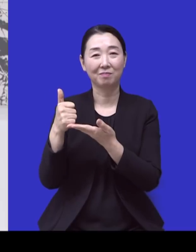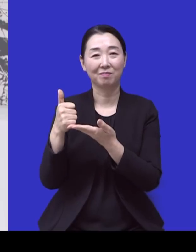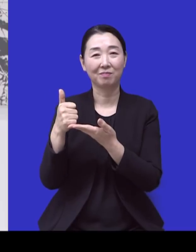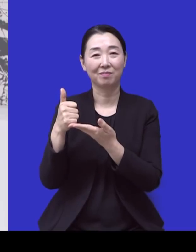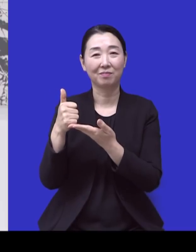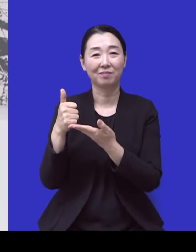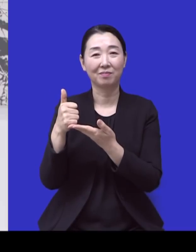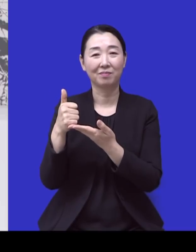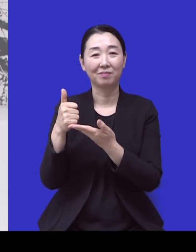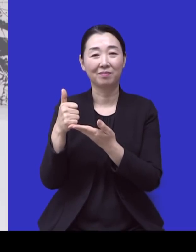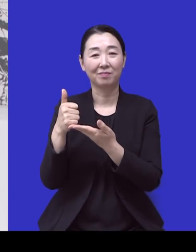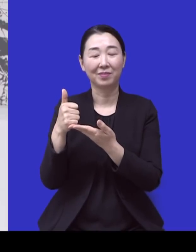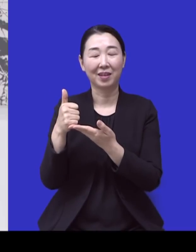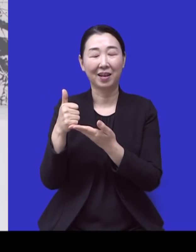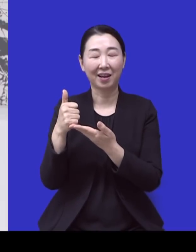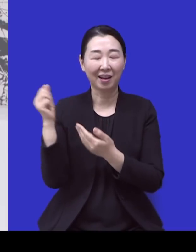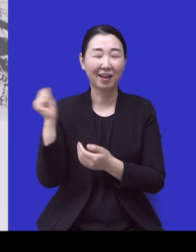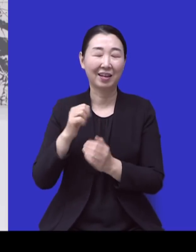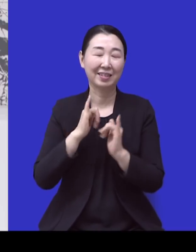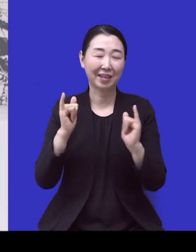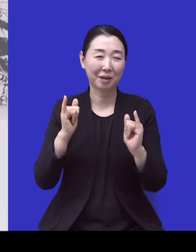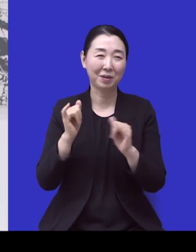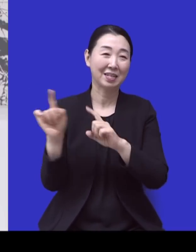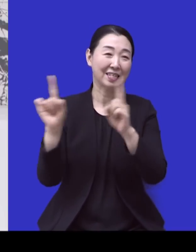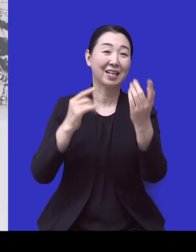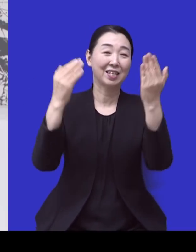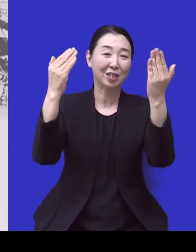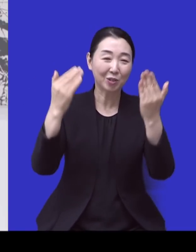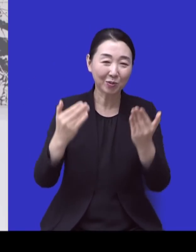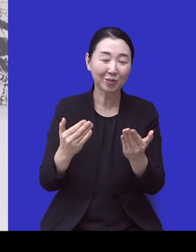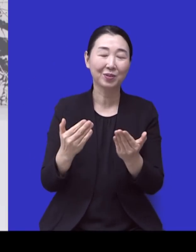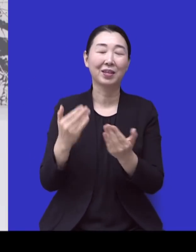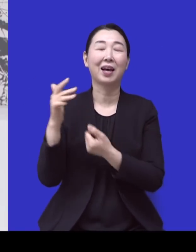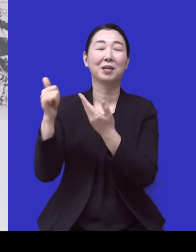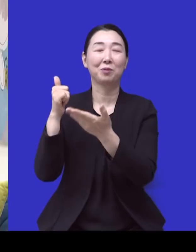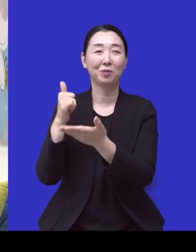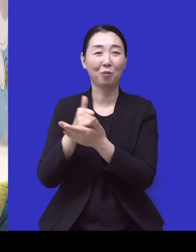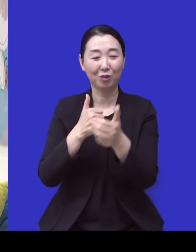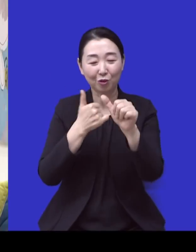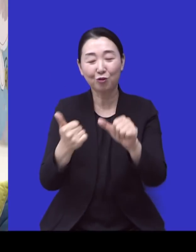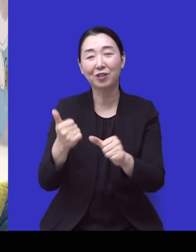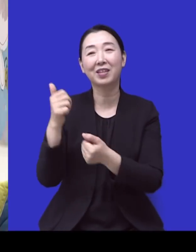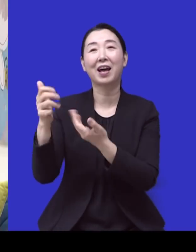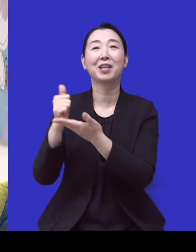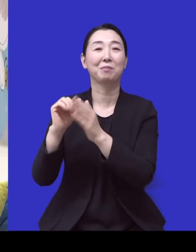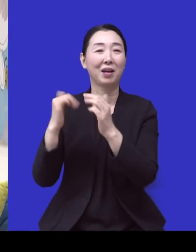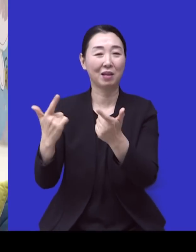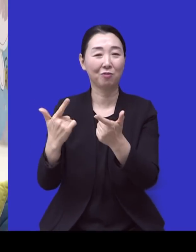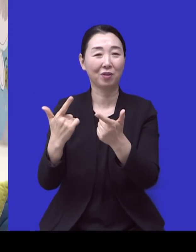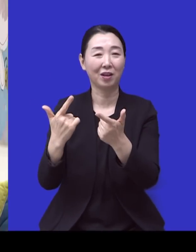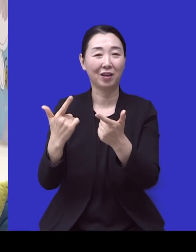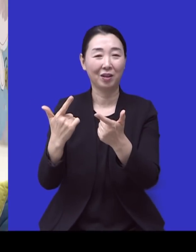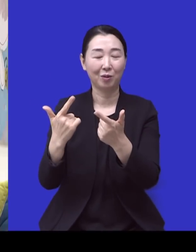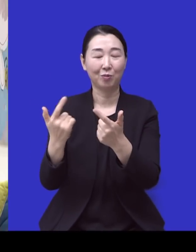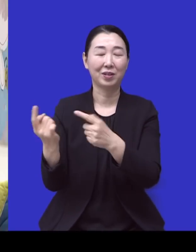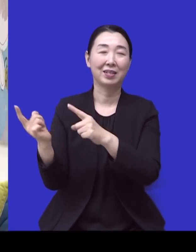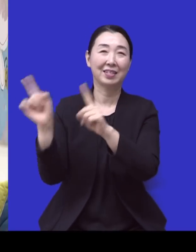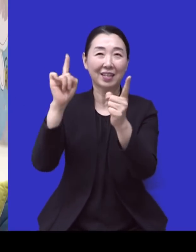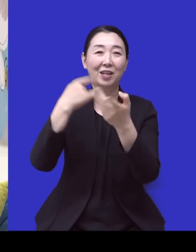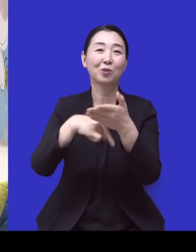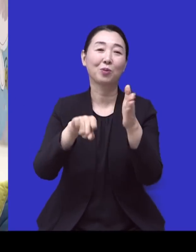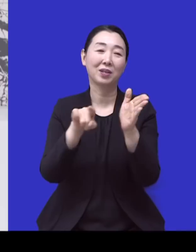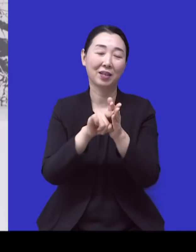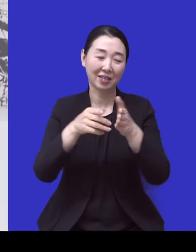정말 살리시는 분이구나. 죽이는 분이 아니고 우리를 살리기 위해서 우리를 이 땅에 나오게 하셨구나라는 생각이 들어서